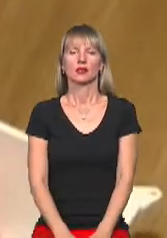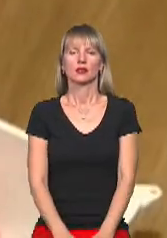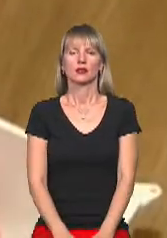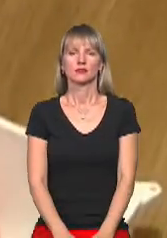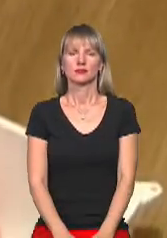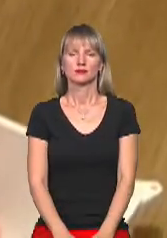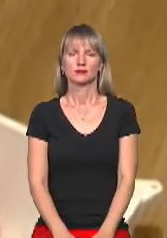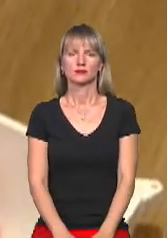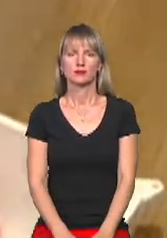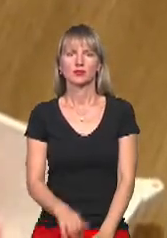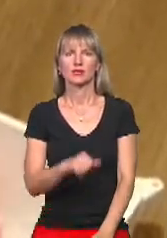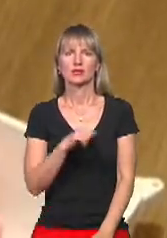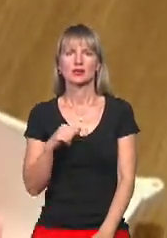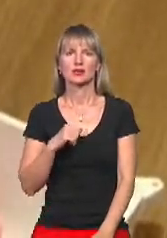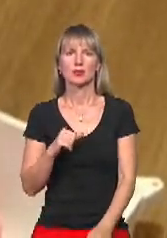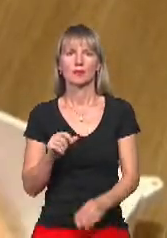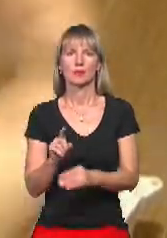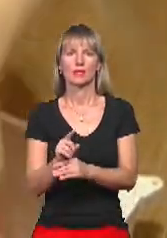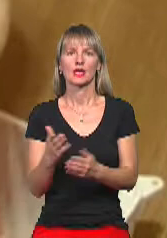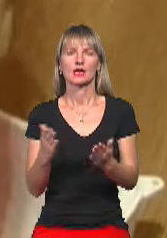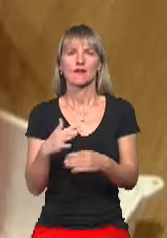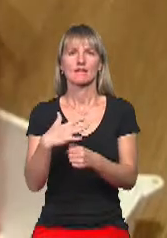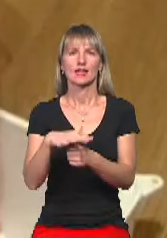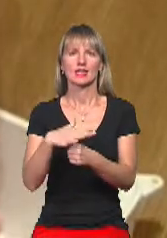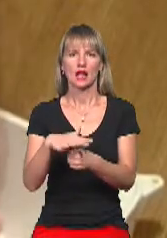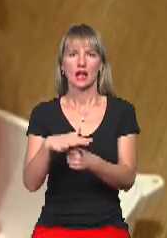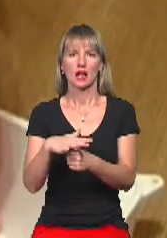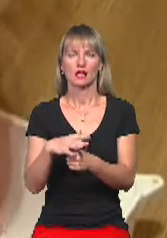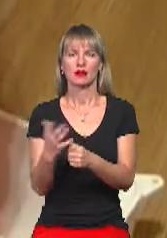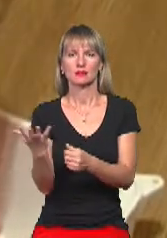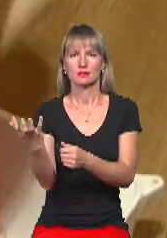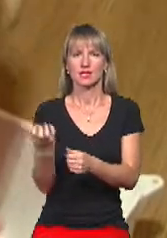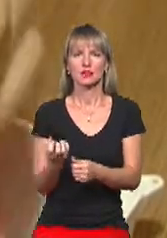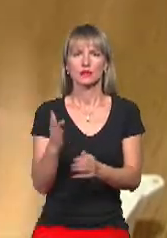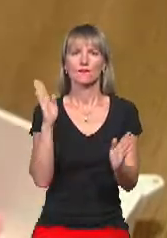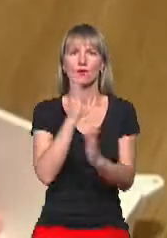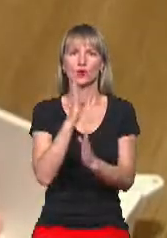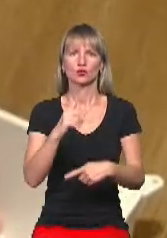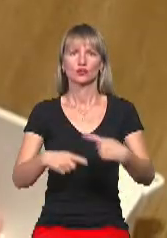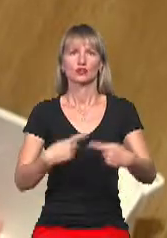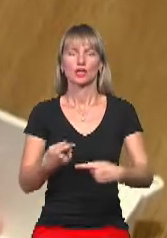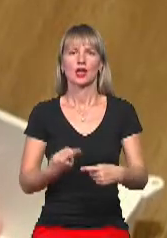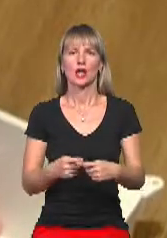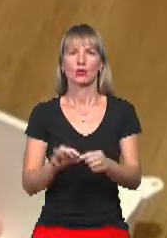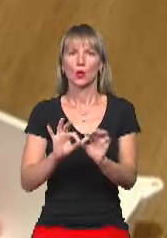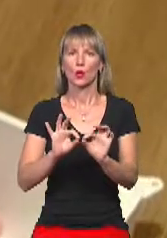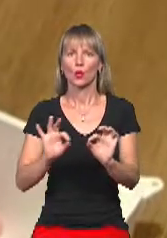значит, собственно говоря, сам полимер, который вот вентилятор засасывает воздух через эту